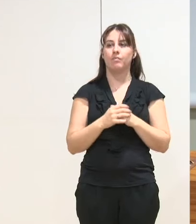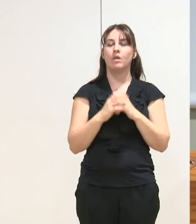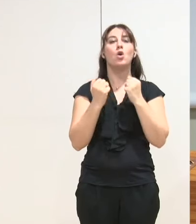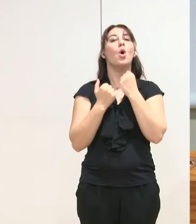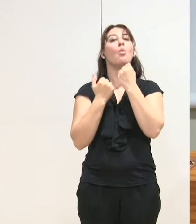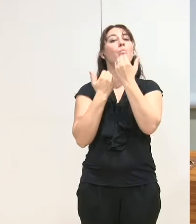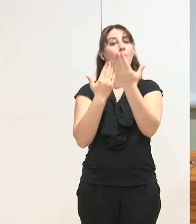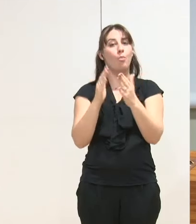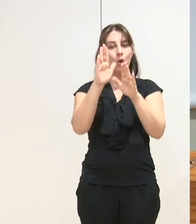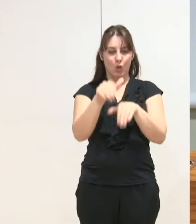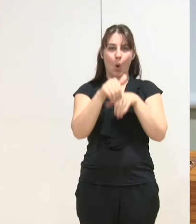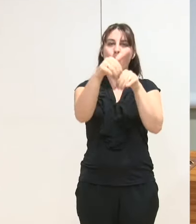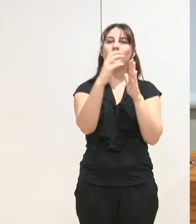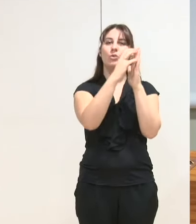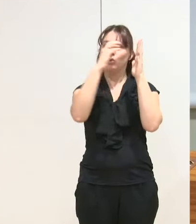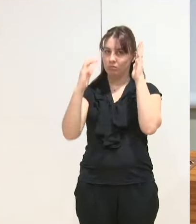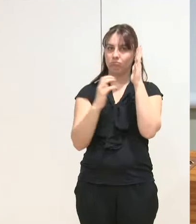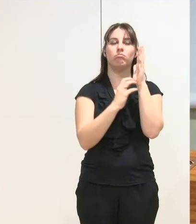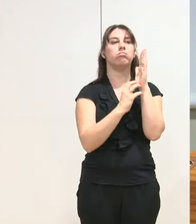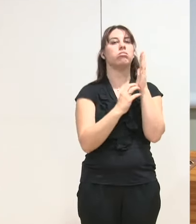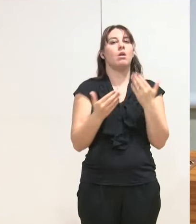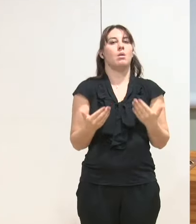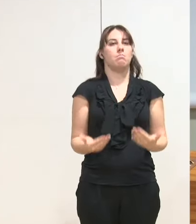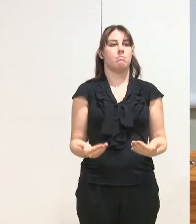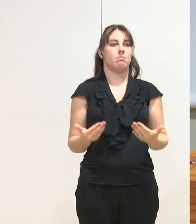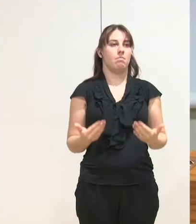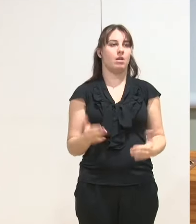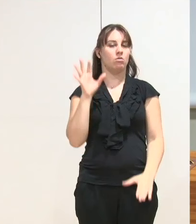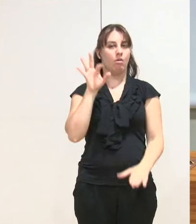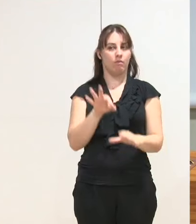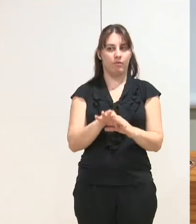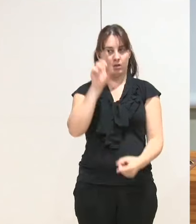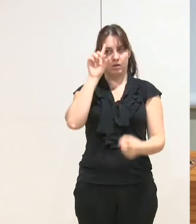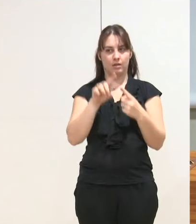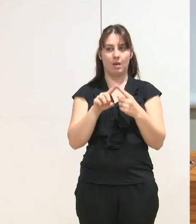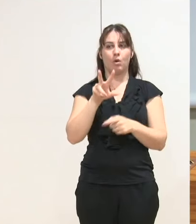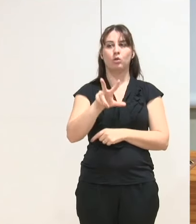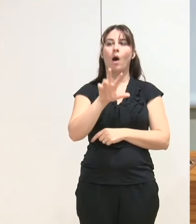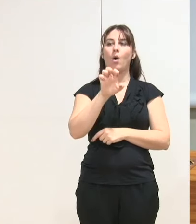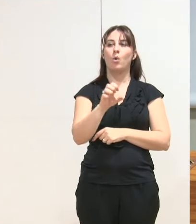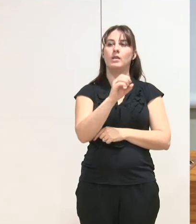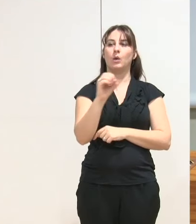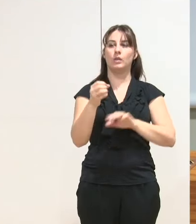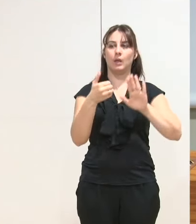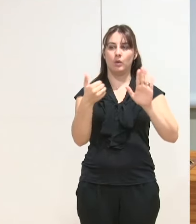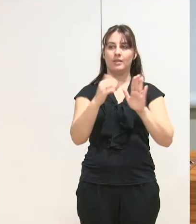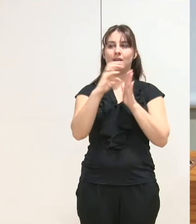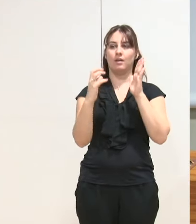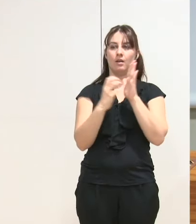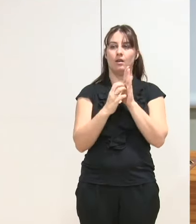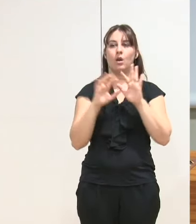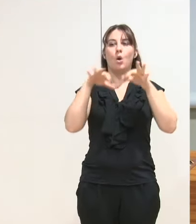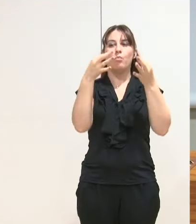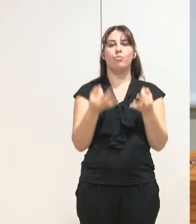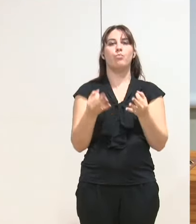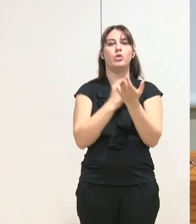continuer donc il s'agit maintenant de nous prononcer sur la délibération 3e006 budget annexe